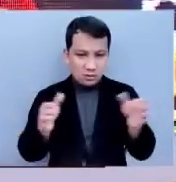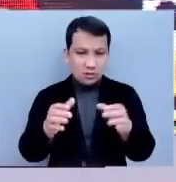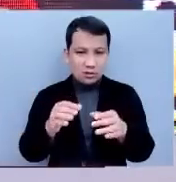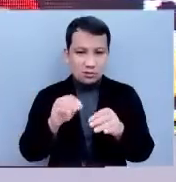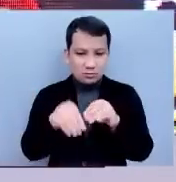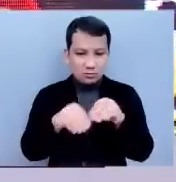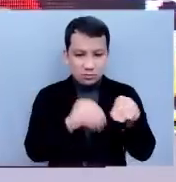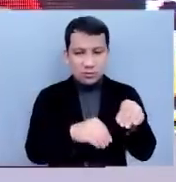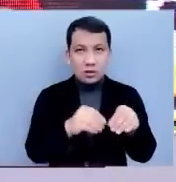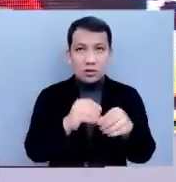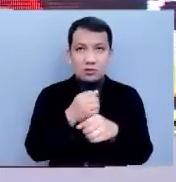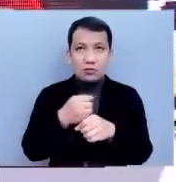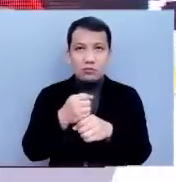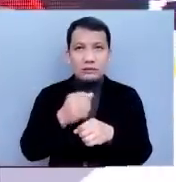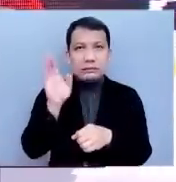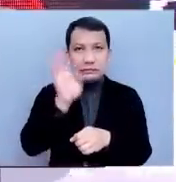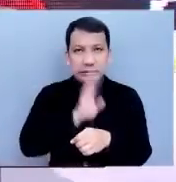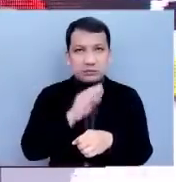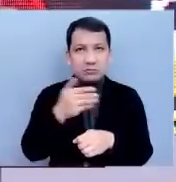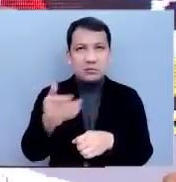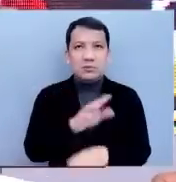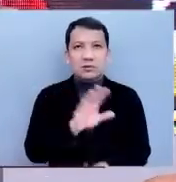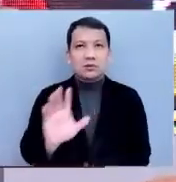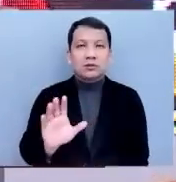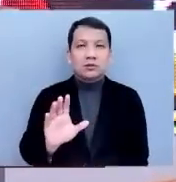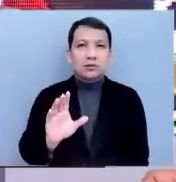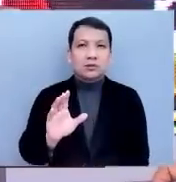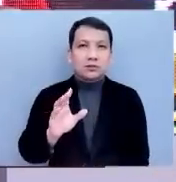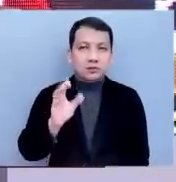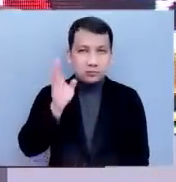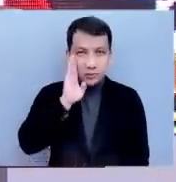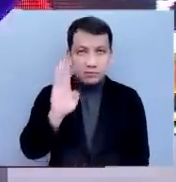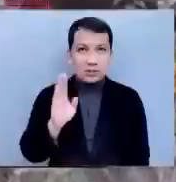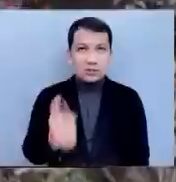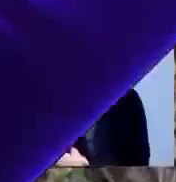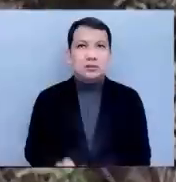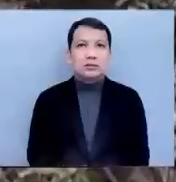na nagkasira-sira. Nasa frontline balitang yan si Brian Basa.